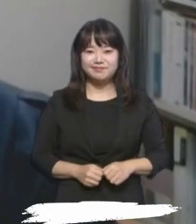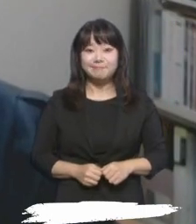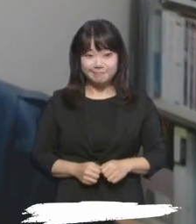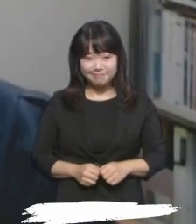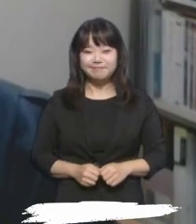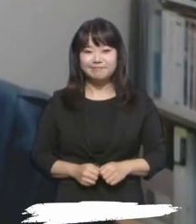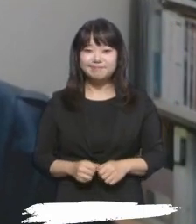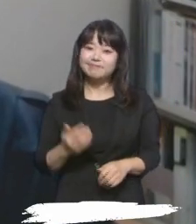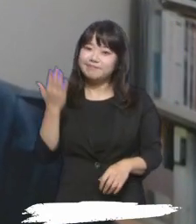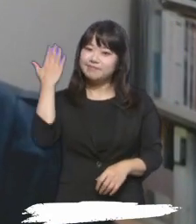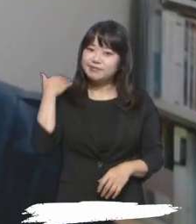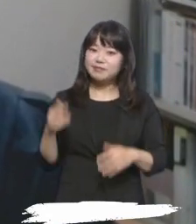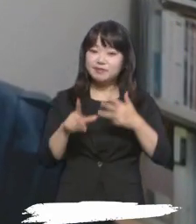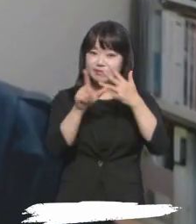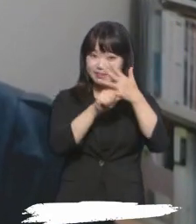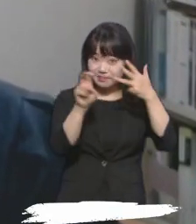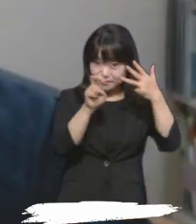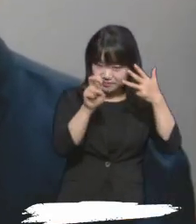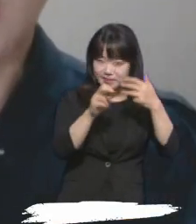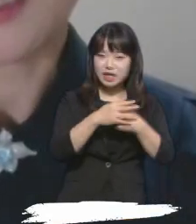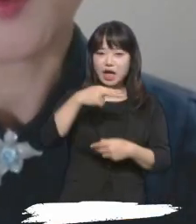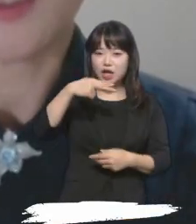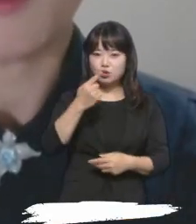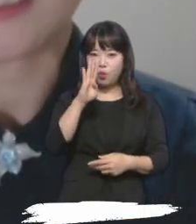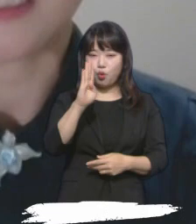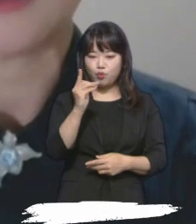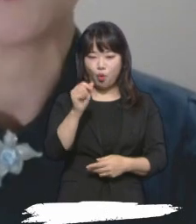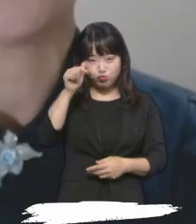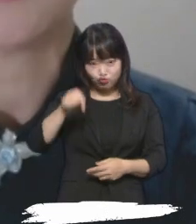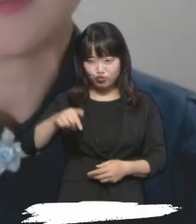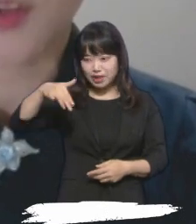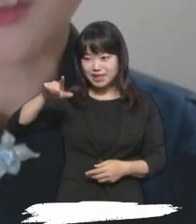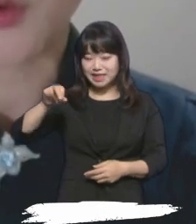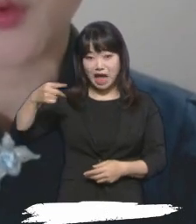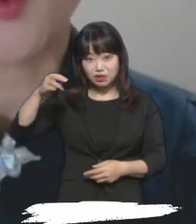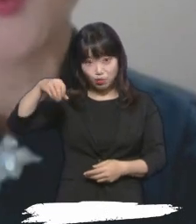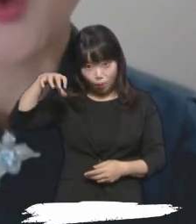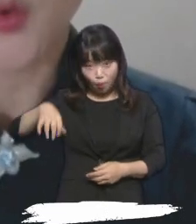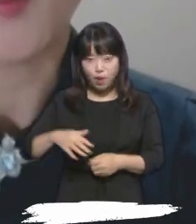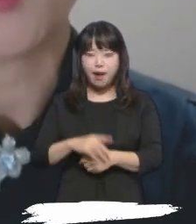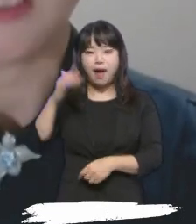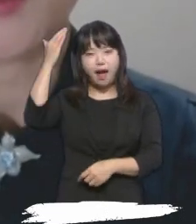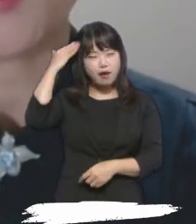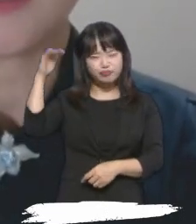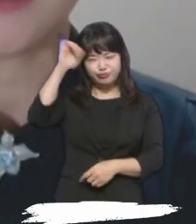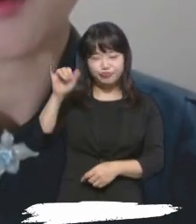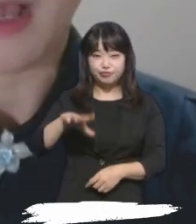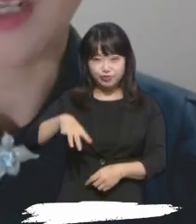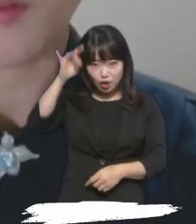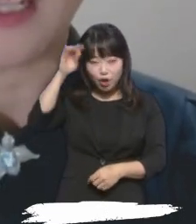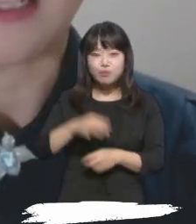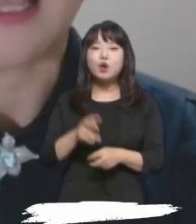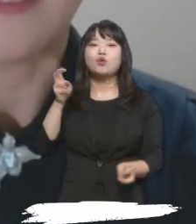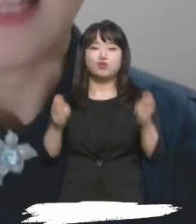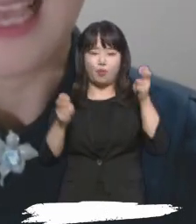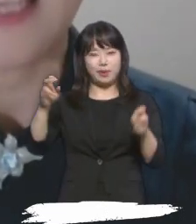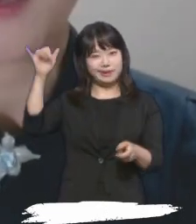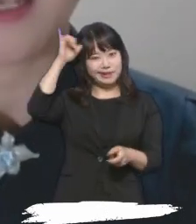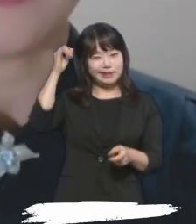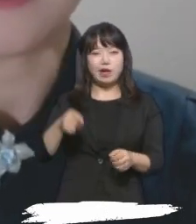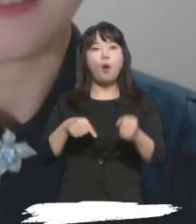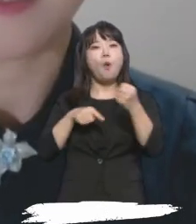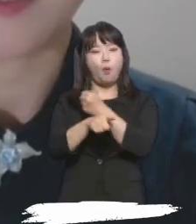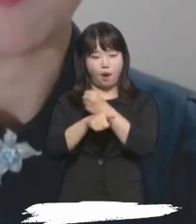네, 지난 8월 20일 도봉구 창동에 위치한 국내 최초 로봇 인공지능 과학관